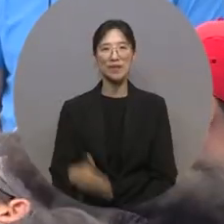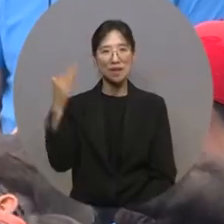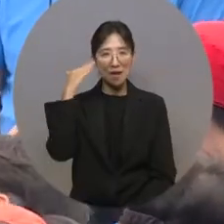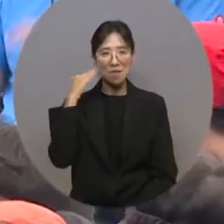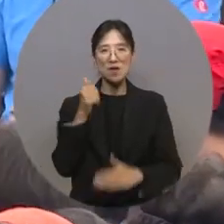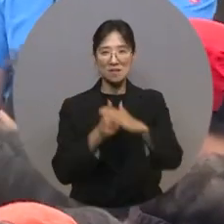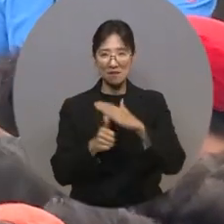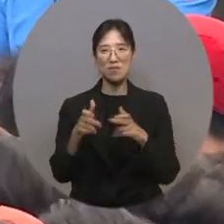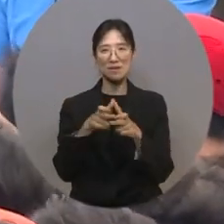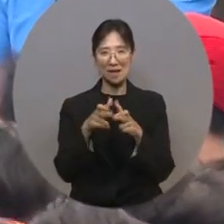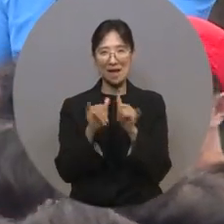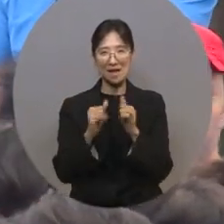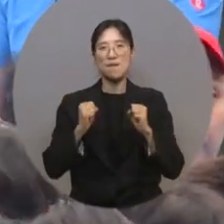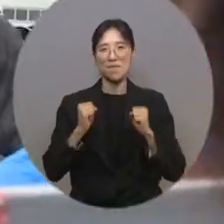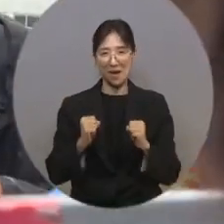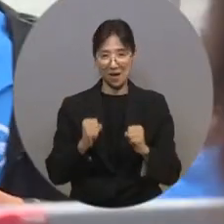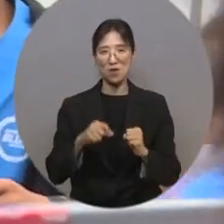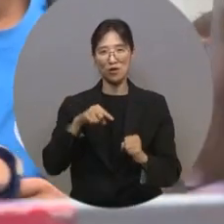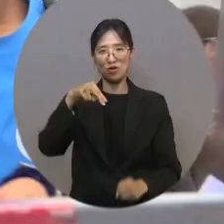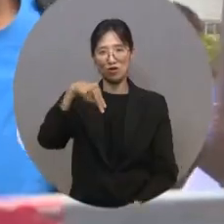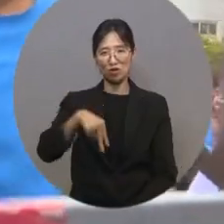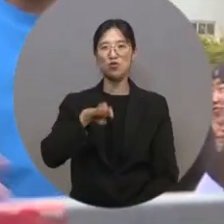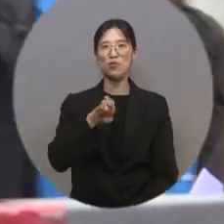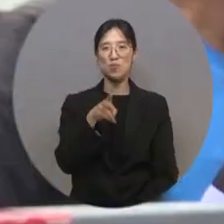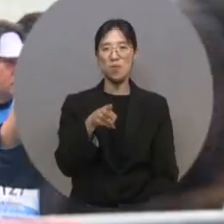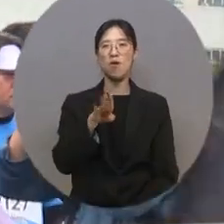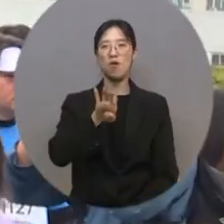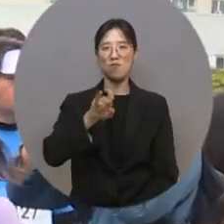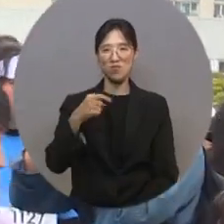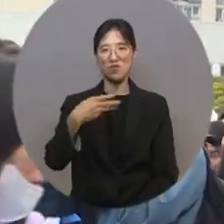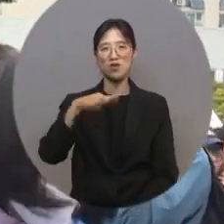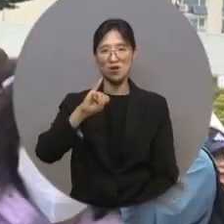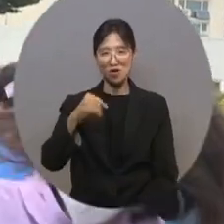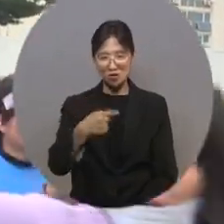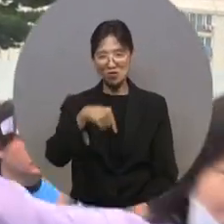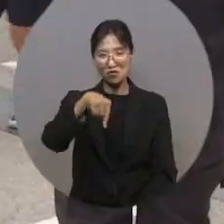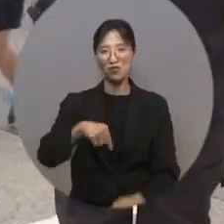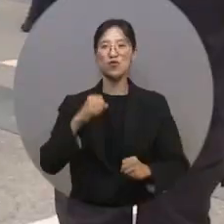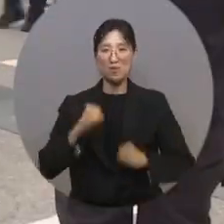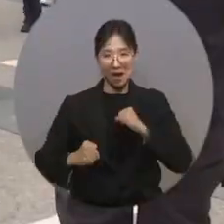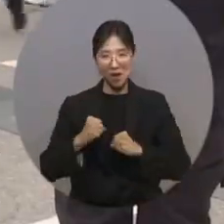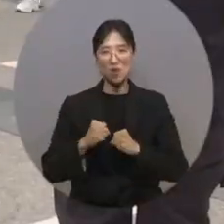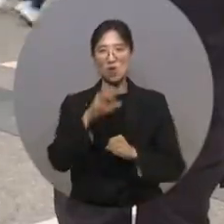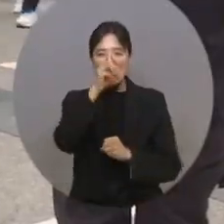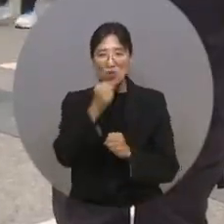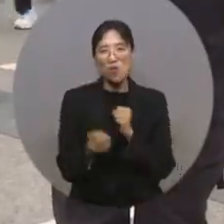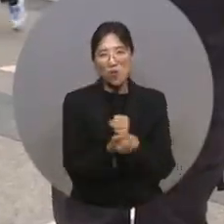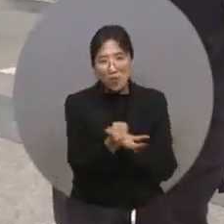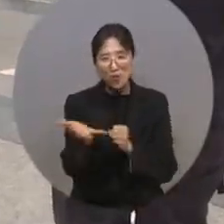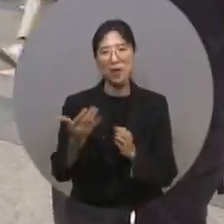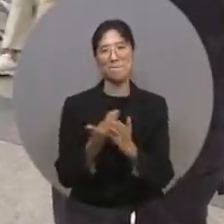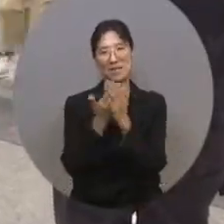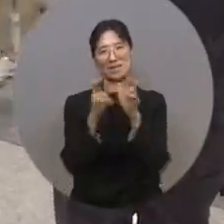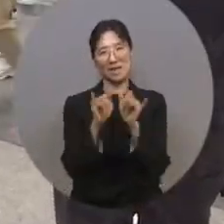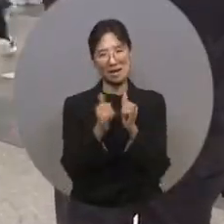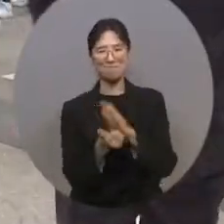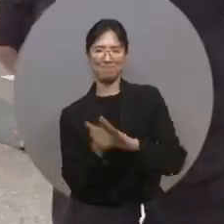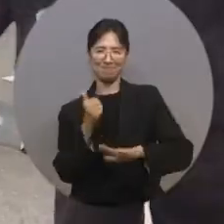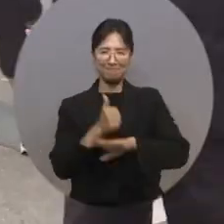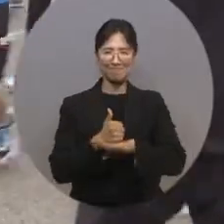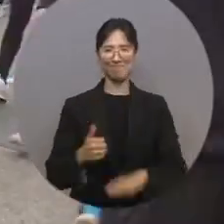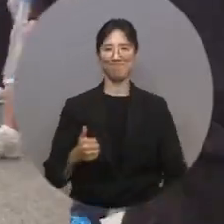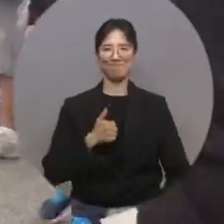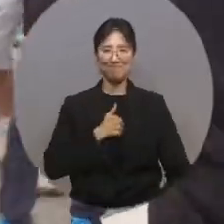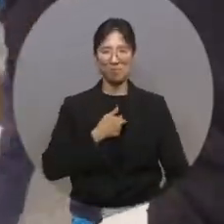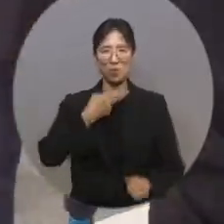대한민국 대표 장애인 마라톤인 슈퍼 블루 마라톤의 긍정적인 영향력을 통해 발달 장애인들이 성취감을 얻고 도전에